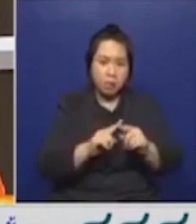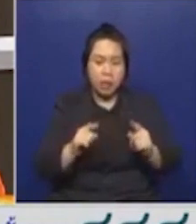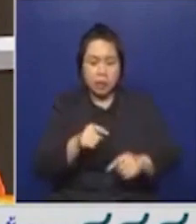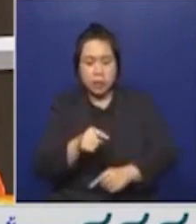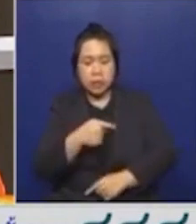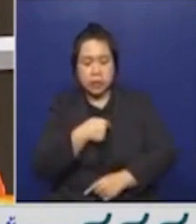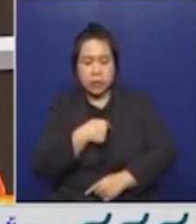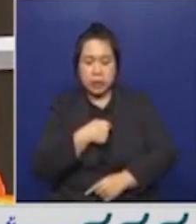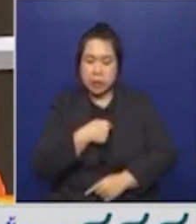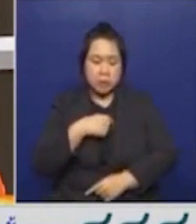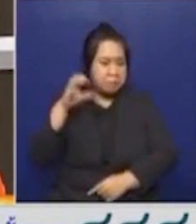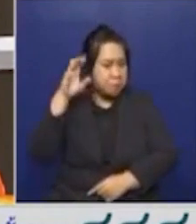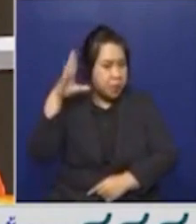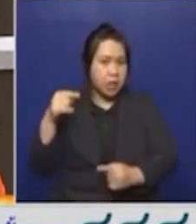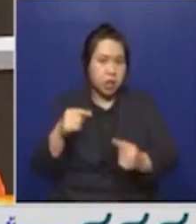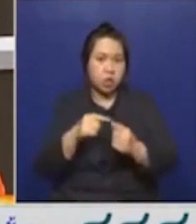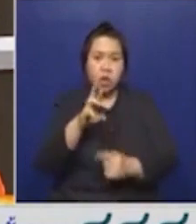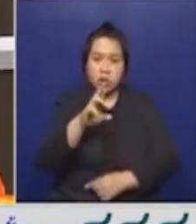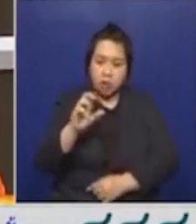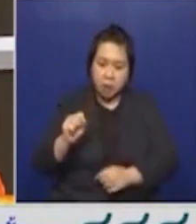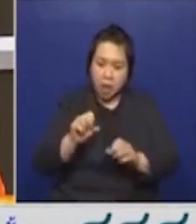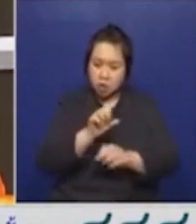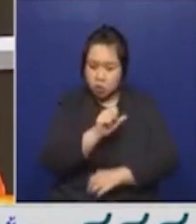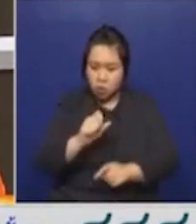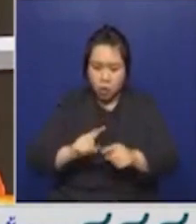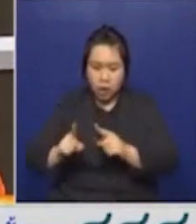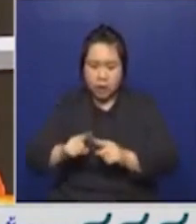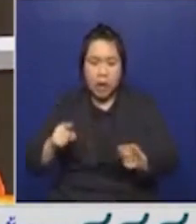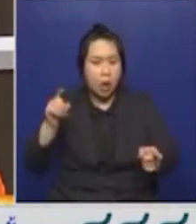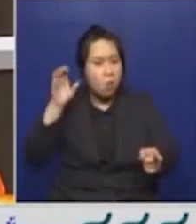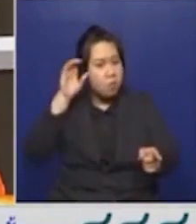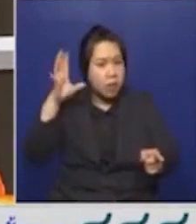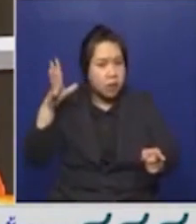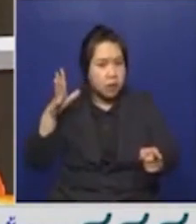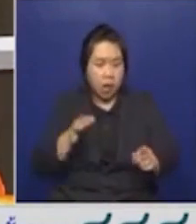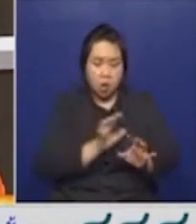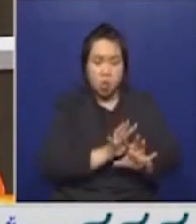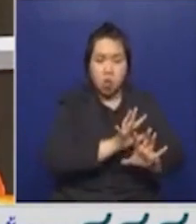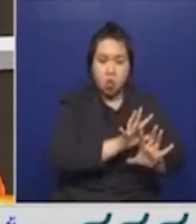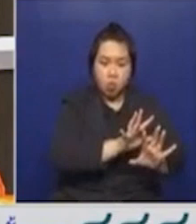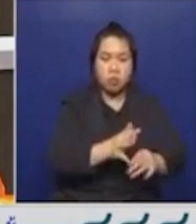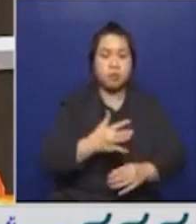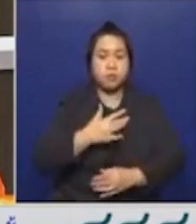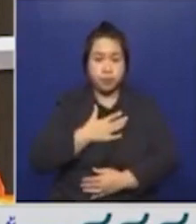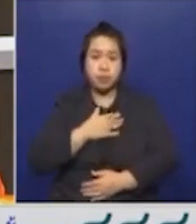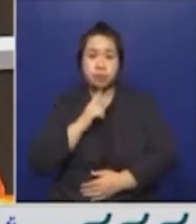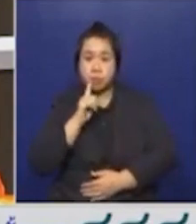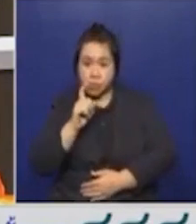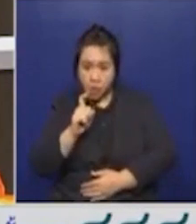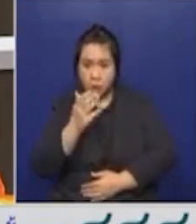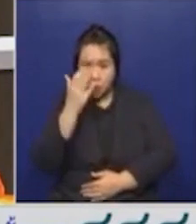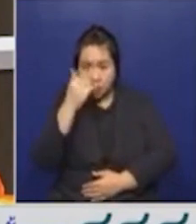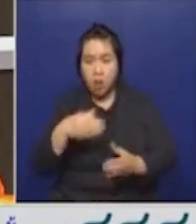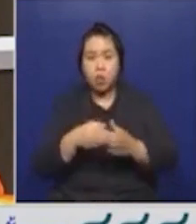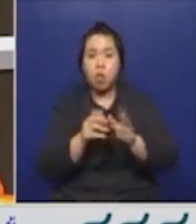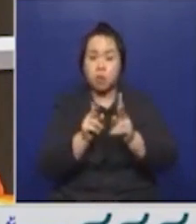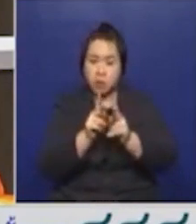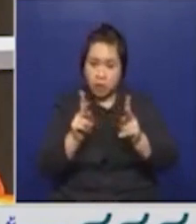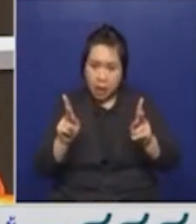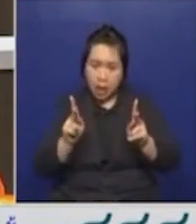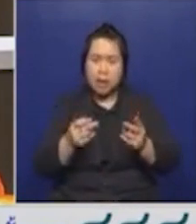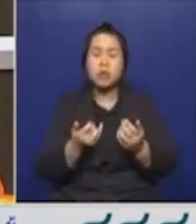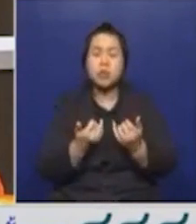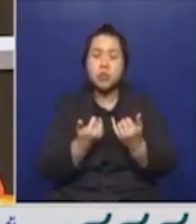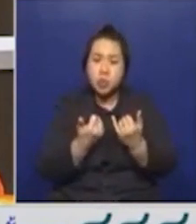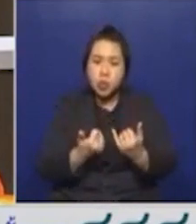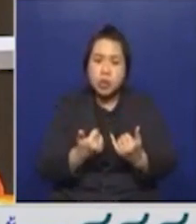มั่นในกระบวนการรัฐสภาคะจึงต้องออกไปอยู่บนท้องถนนนะคะดิฉันจึงอยากตั้งคำถามว่าทำไมทางกันมาที่การไม่ใช่โอกาส